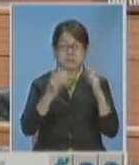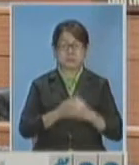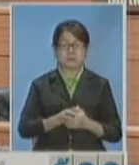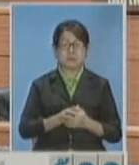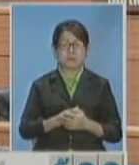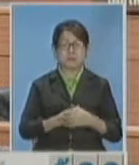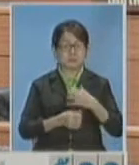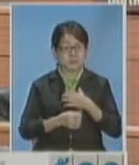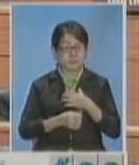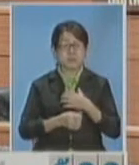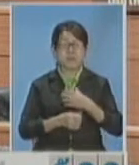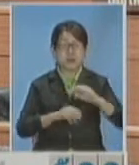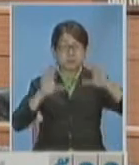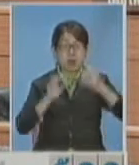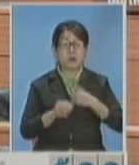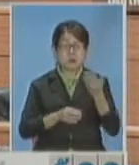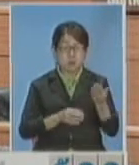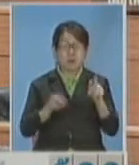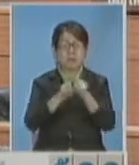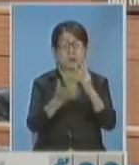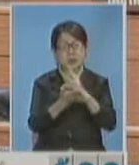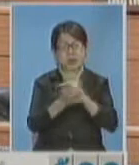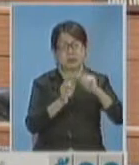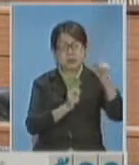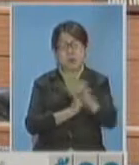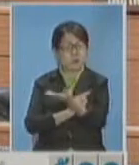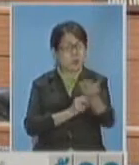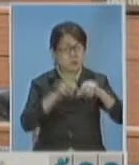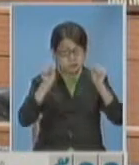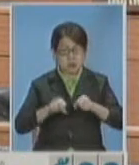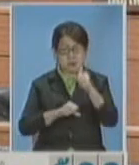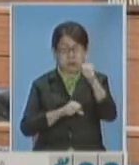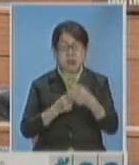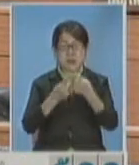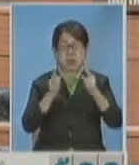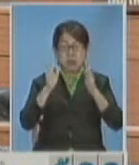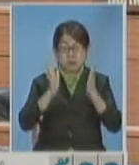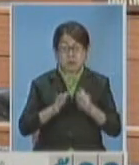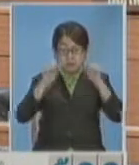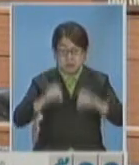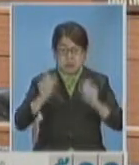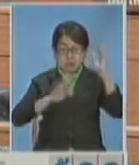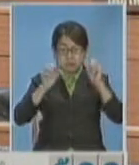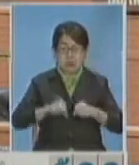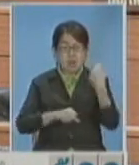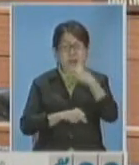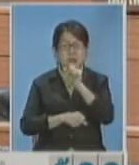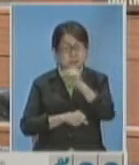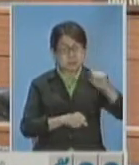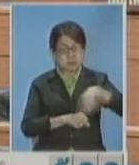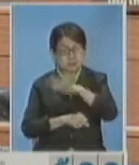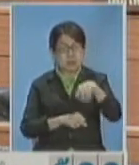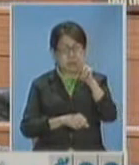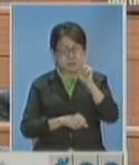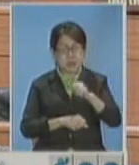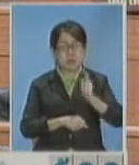ขอใช้เข้ามาก็เหมือนวาระที่1ที่เขามาขออนุมัติแต่คนที่อนุมัติงบประมาณคือสภาแห่งนี้ครับมันเป็นหน้าที่